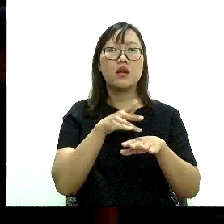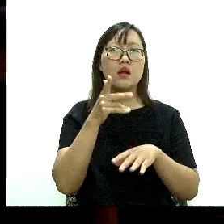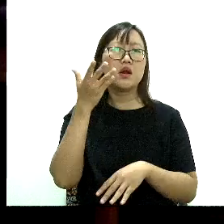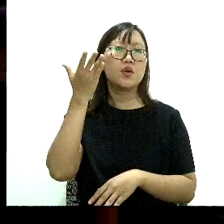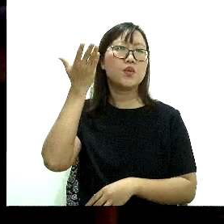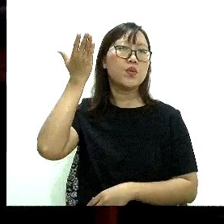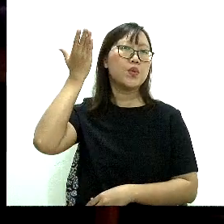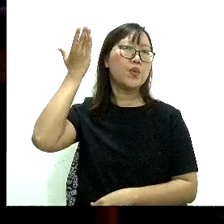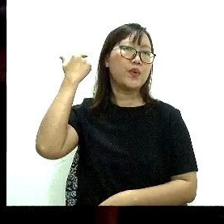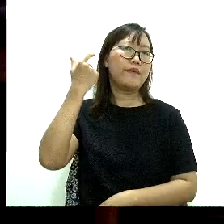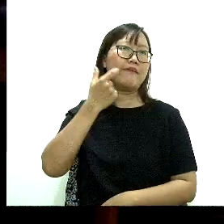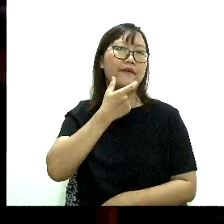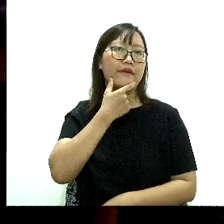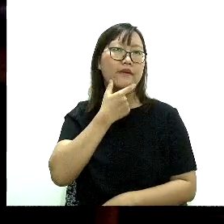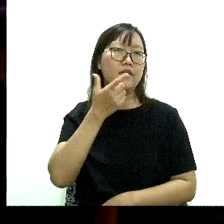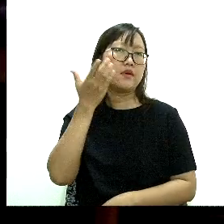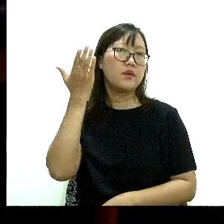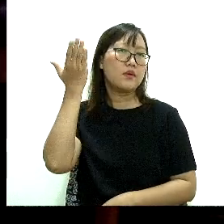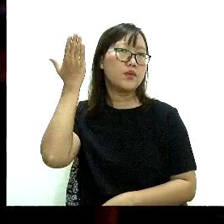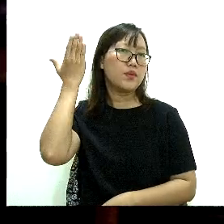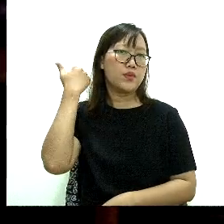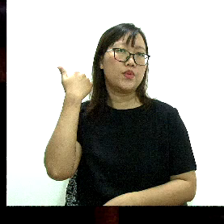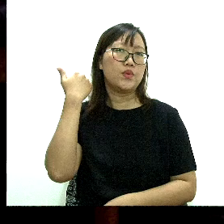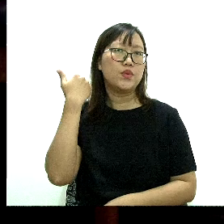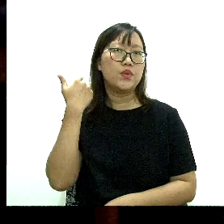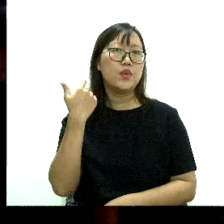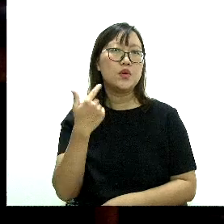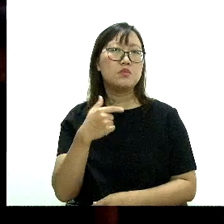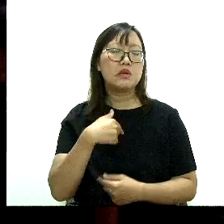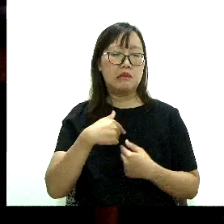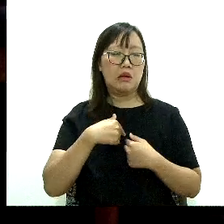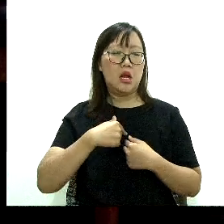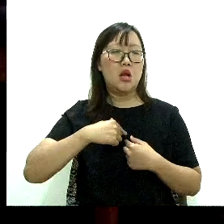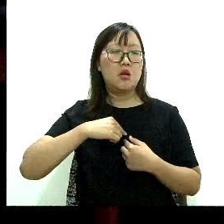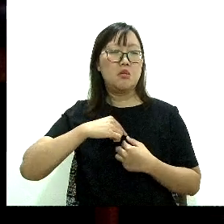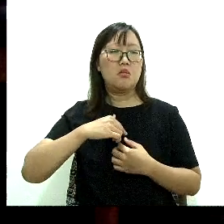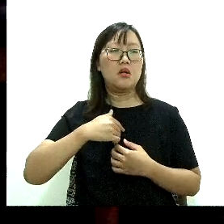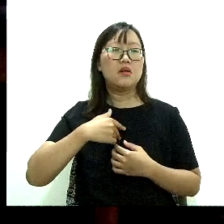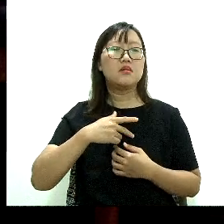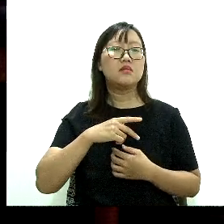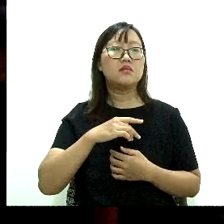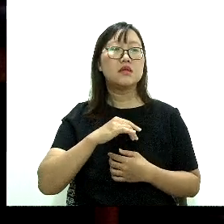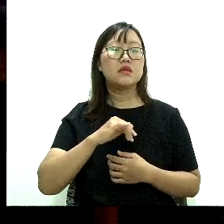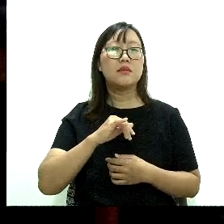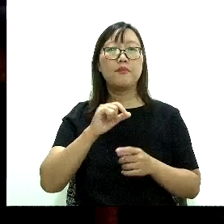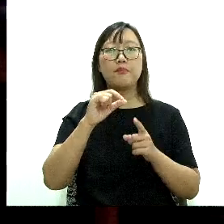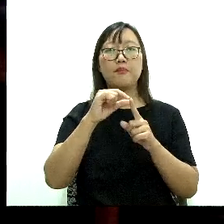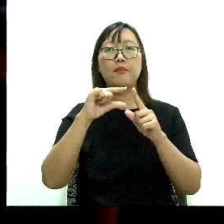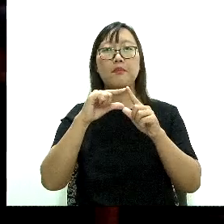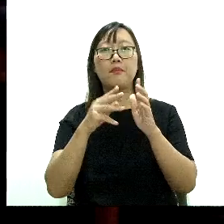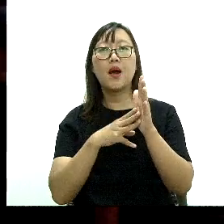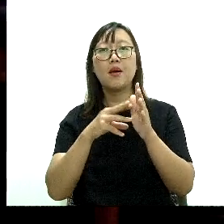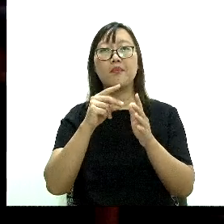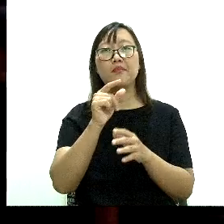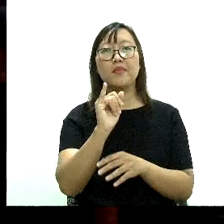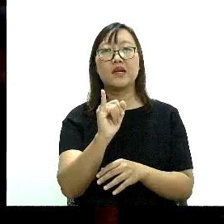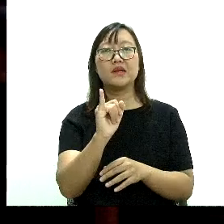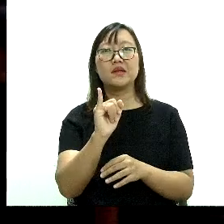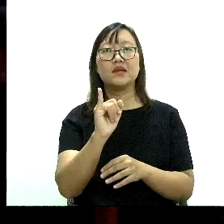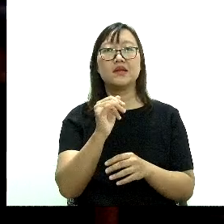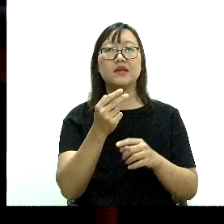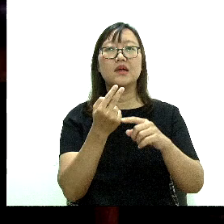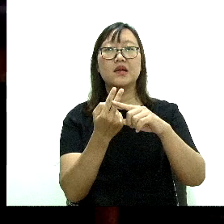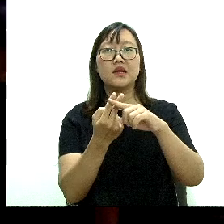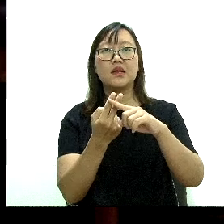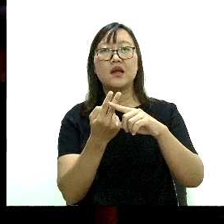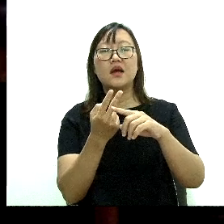Mentalitas mereka adalah pamrih. Saya memberi berbuat sesuatu pada Allah supaya saya